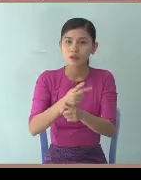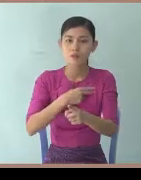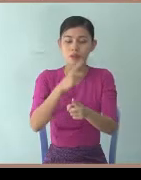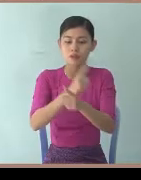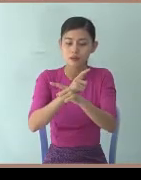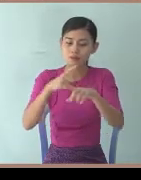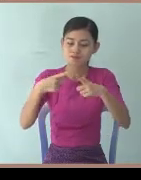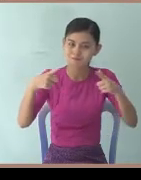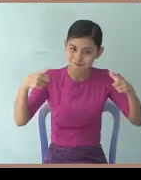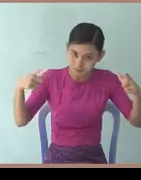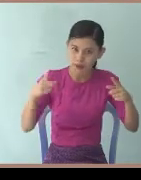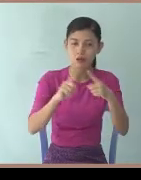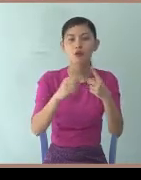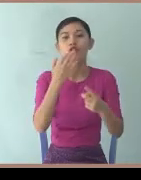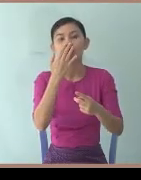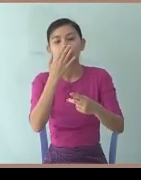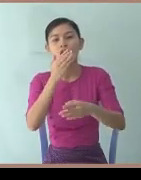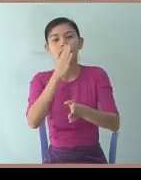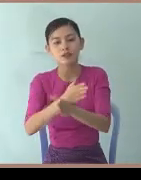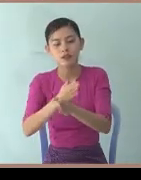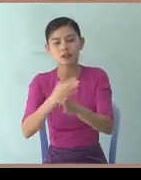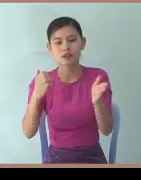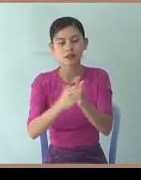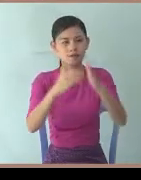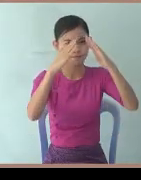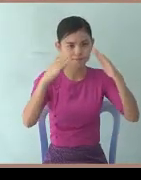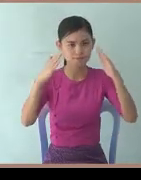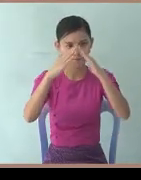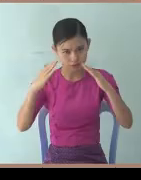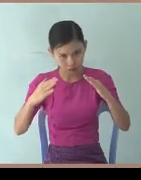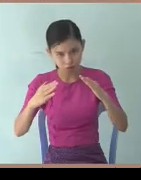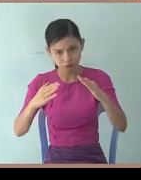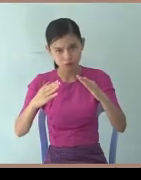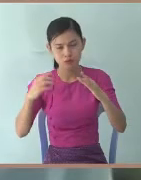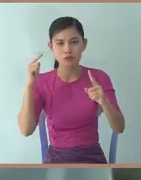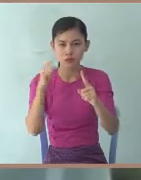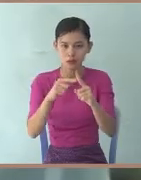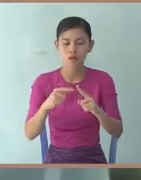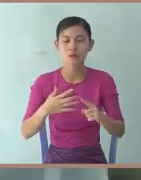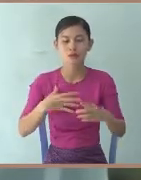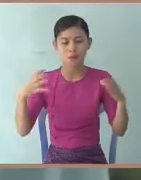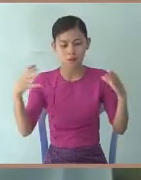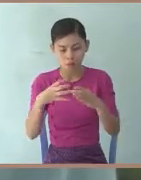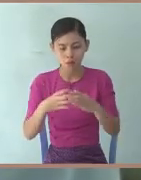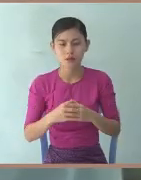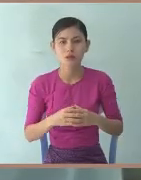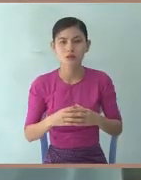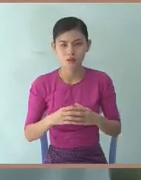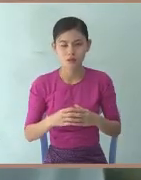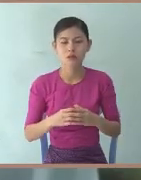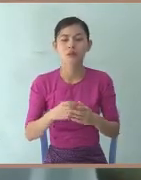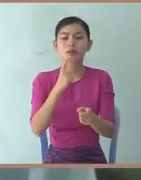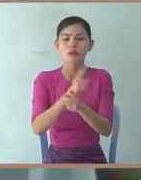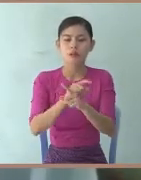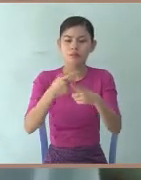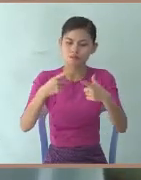တယ်အဲနောက်တစ်ခုကတော့ဒီကျွန်တော်တို့ဆရာဆရာမတွေကိစ္စပေါ့ဒါဆရာဆရာမတွေကိစ္စနဲ့ကျောင်းအဆောက်အဦကိစ္စ